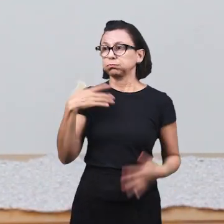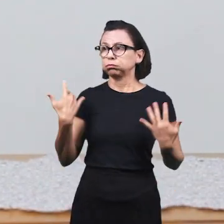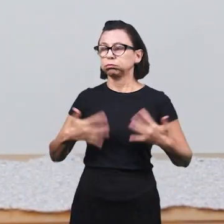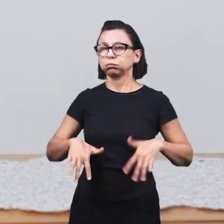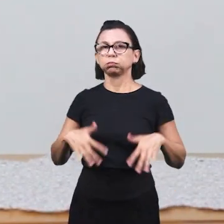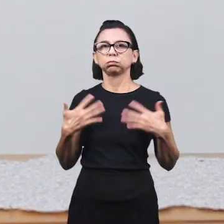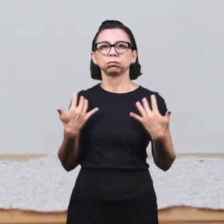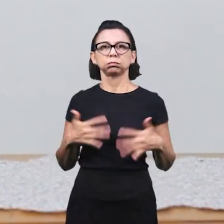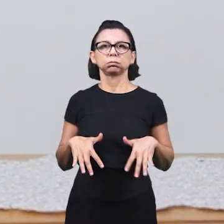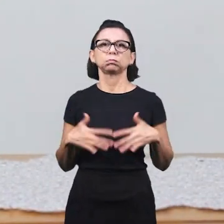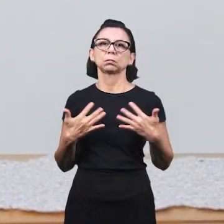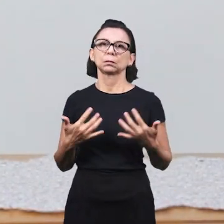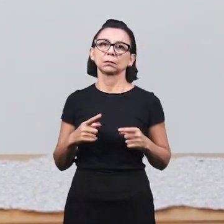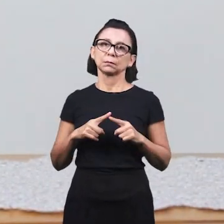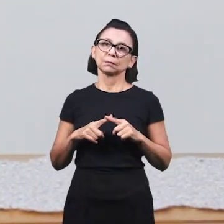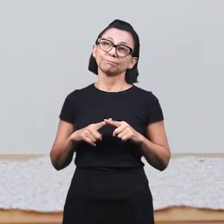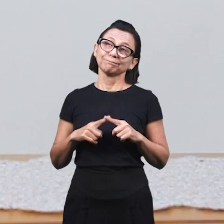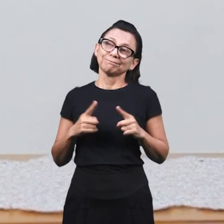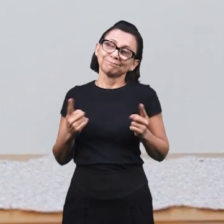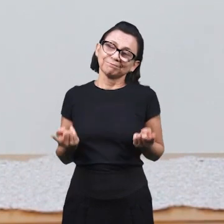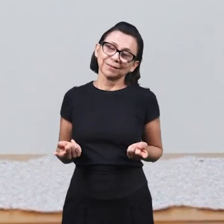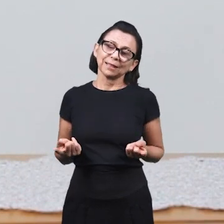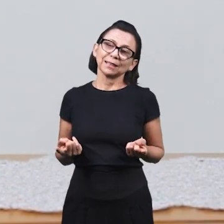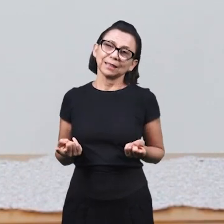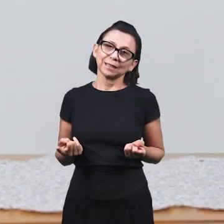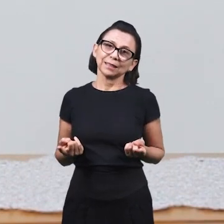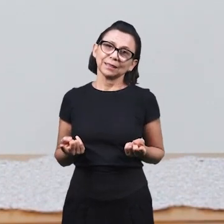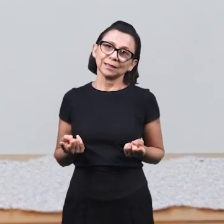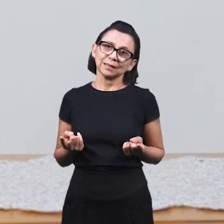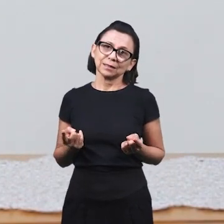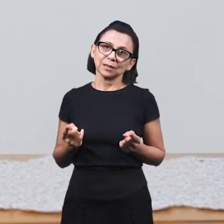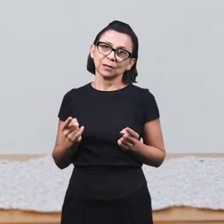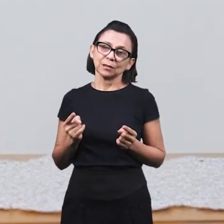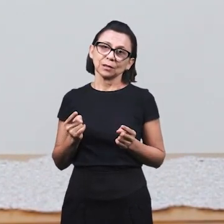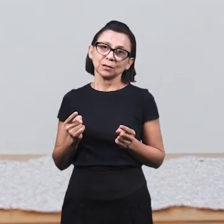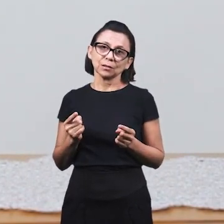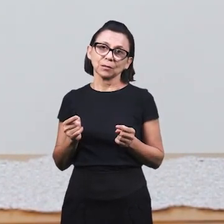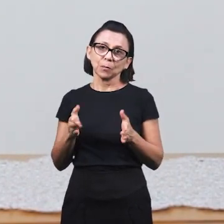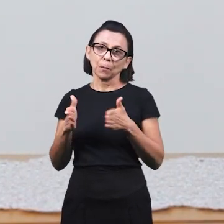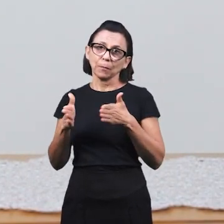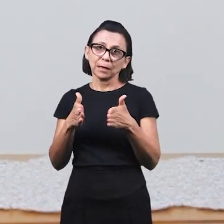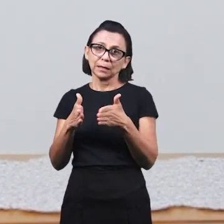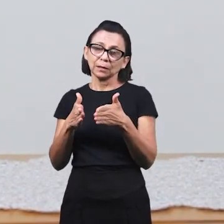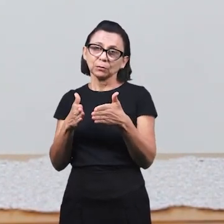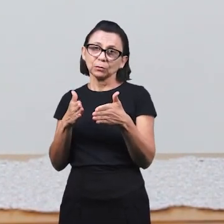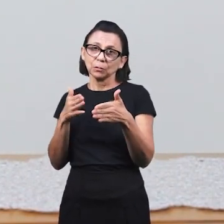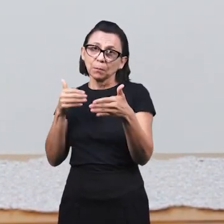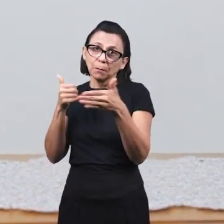трудными, тяжелыми. И мы живем во времена